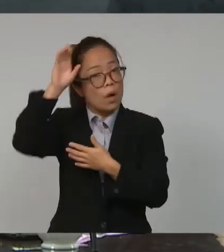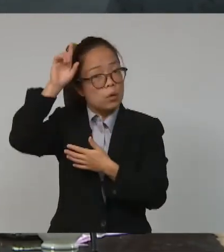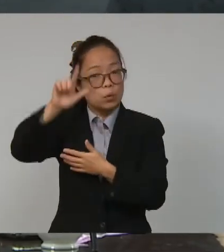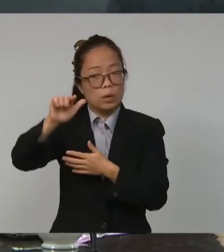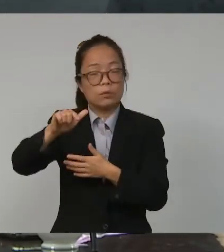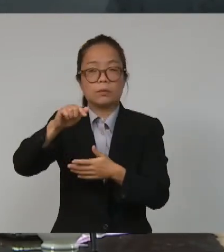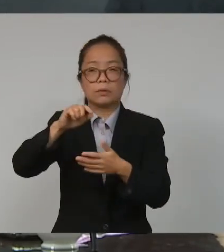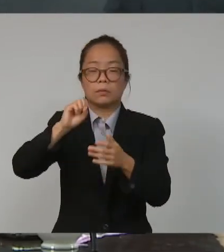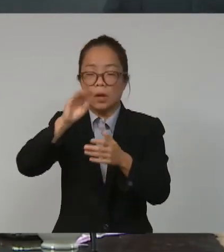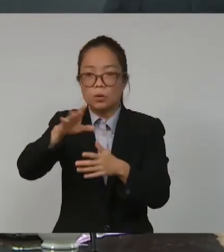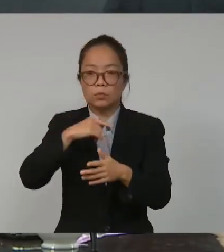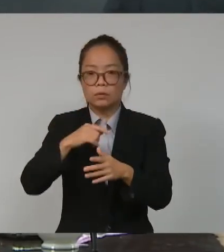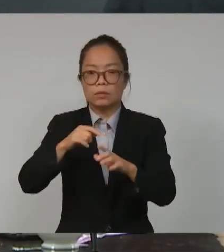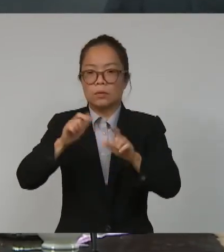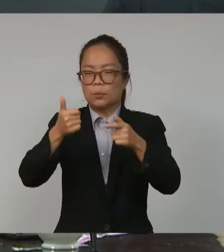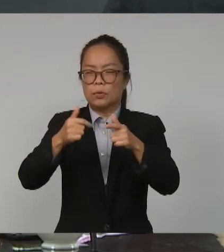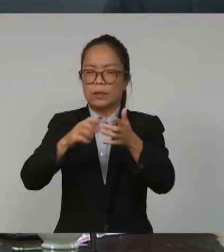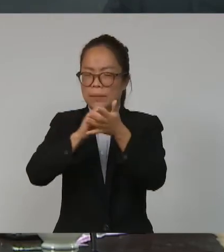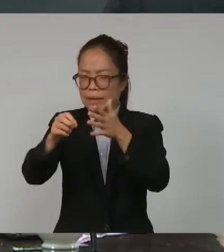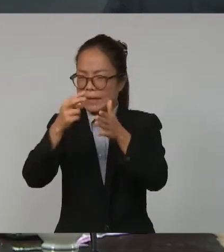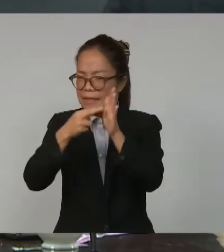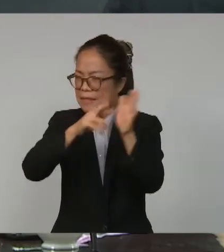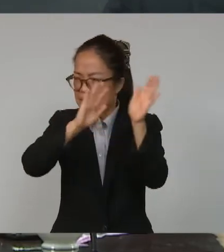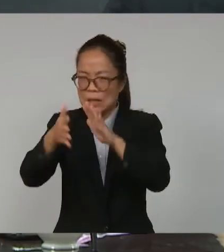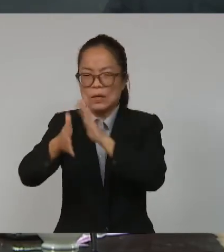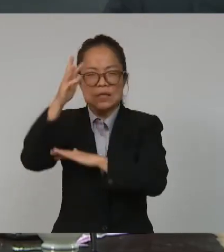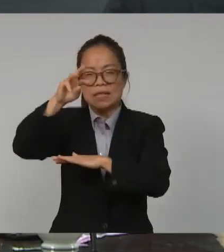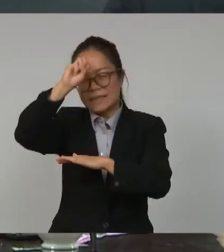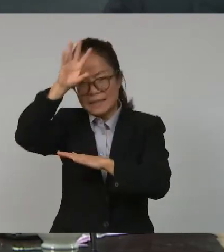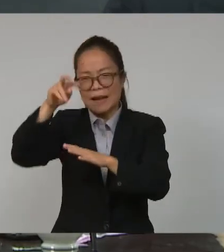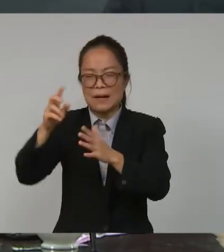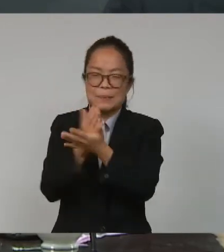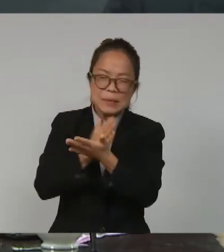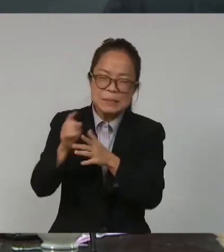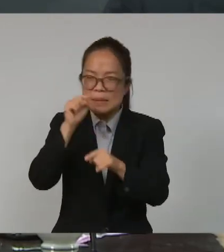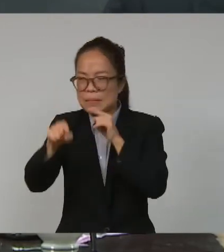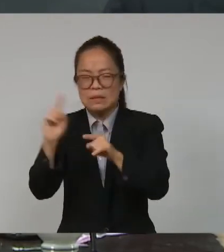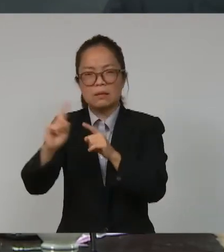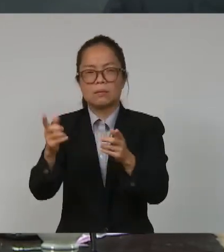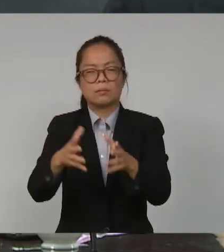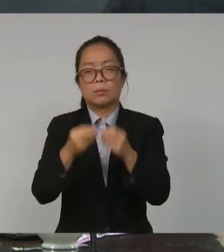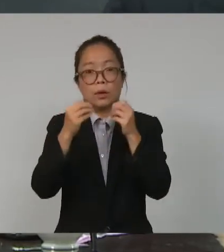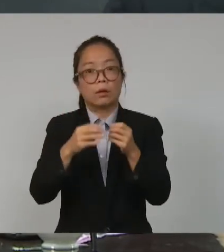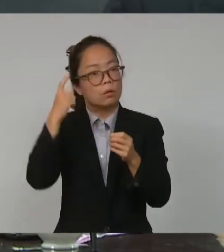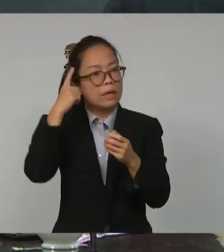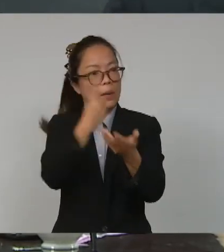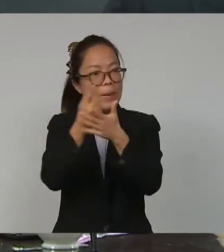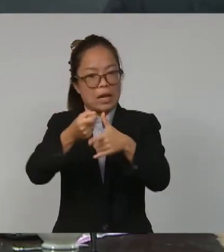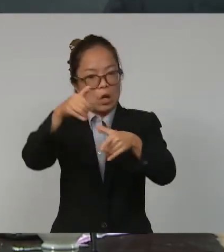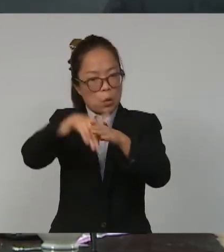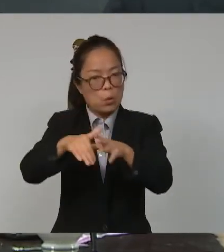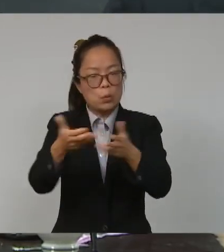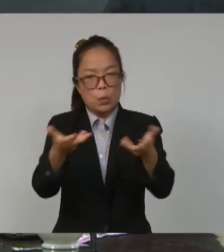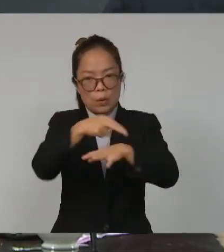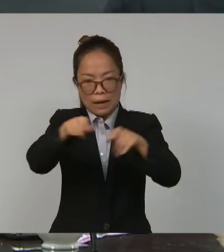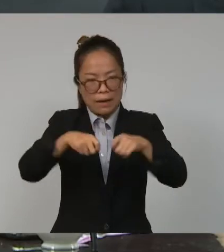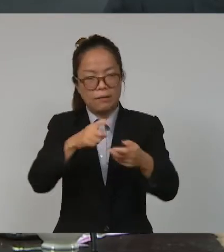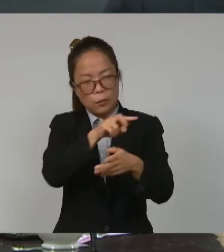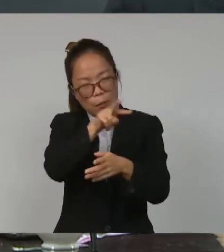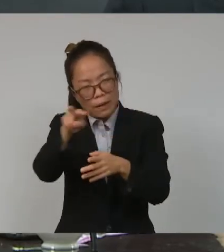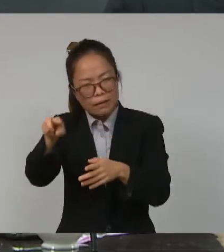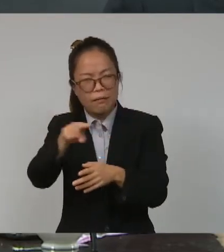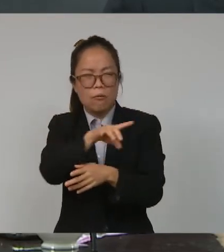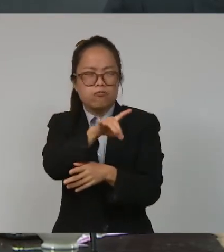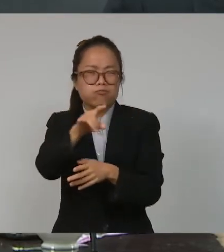证的是说非必要的形容词啊，政党批判言语啦。我想在每一个公投案里面，大概都可以看到类